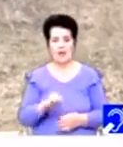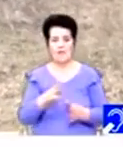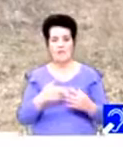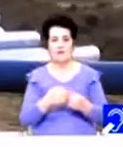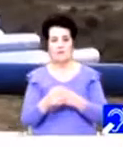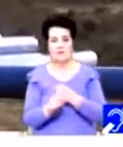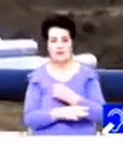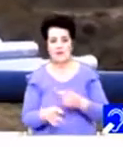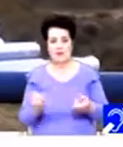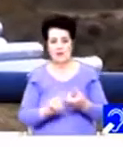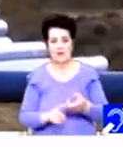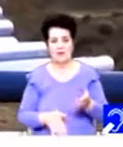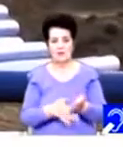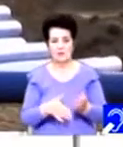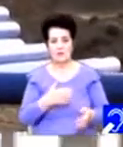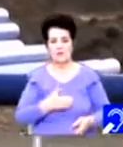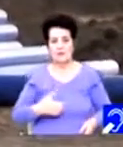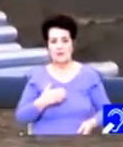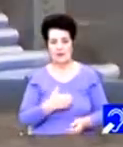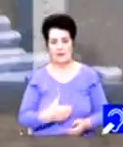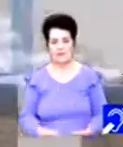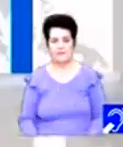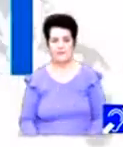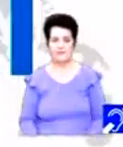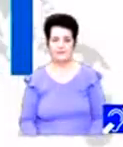se pot conecta sunt ajutate de primărie.